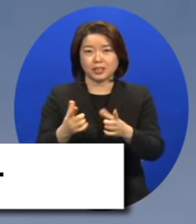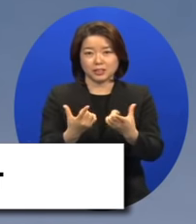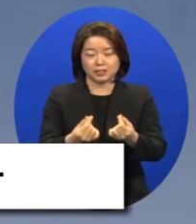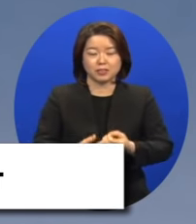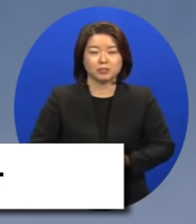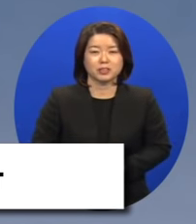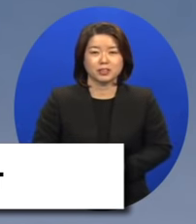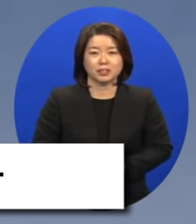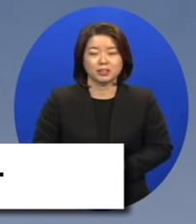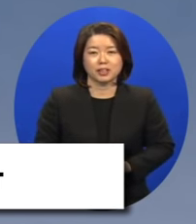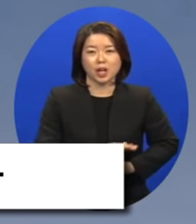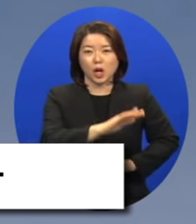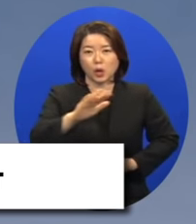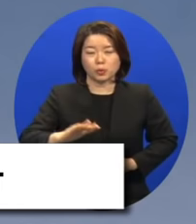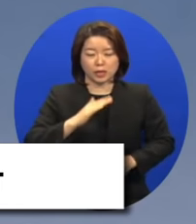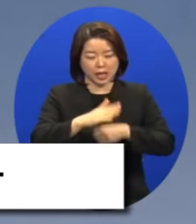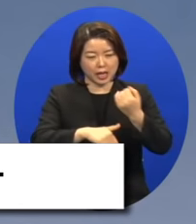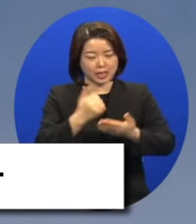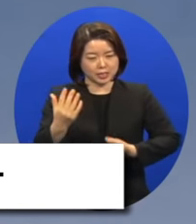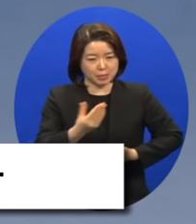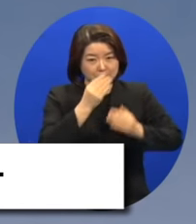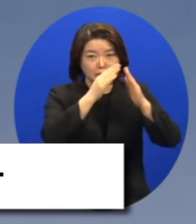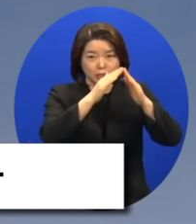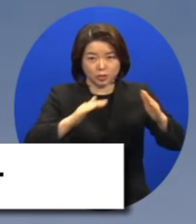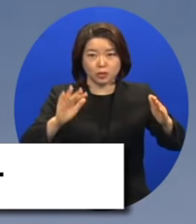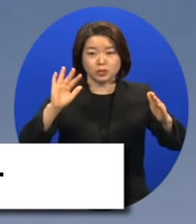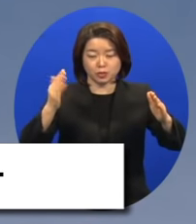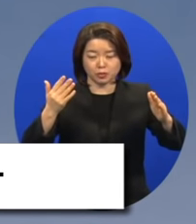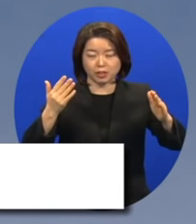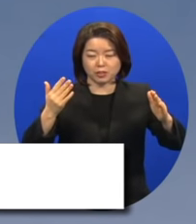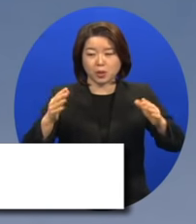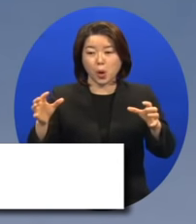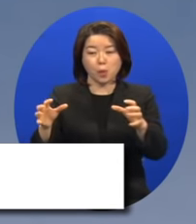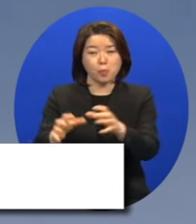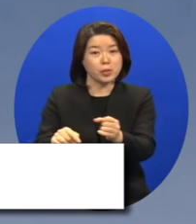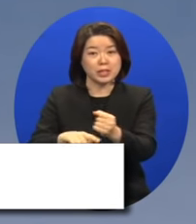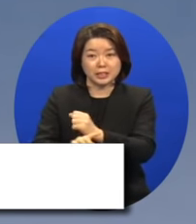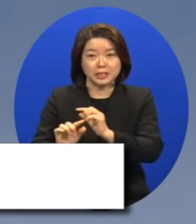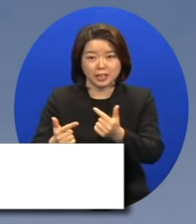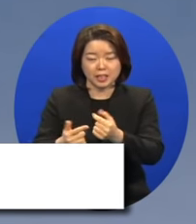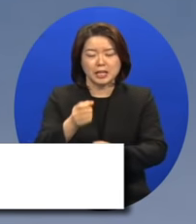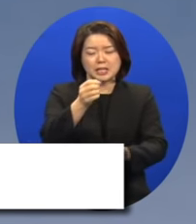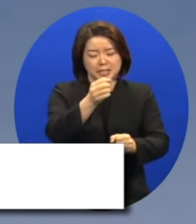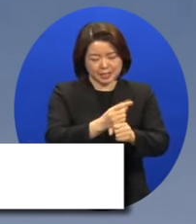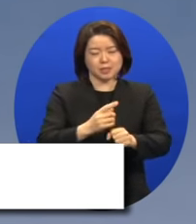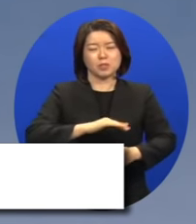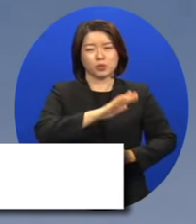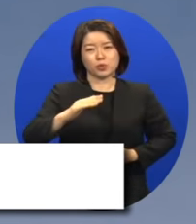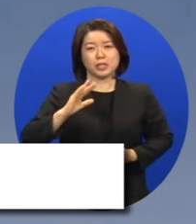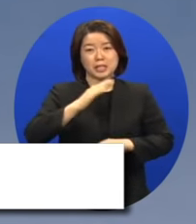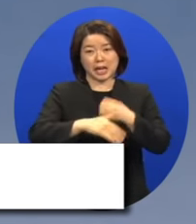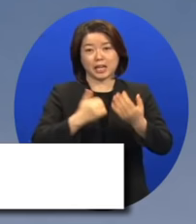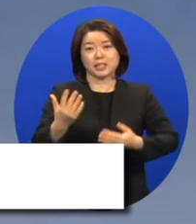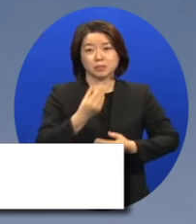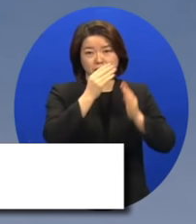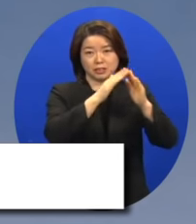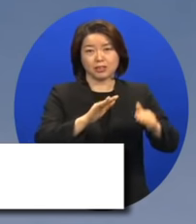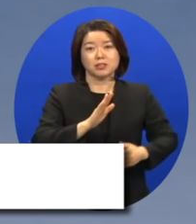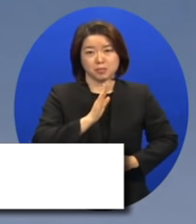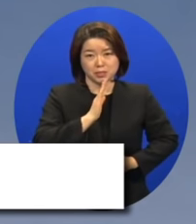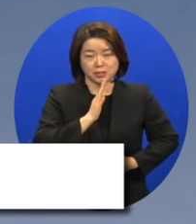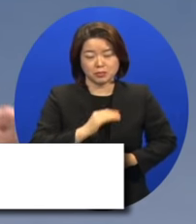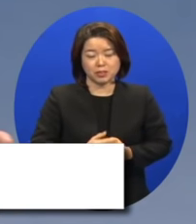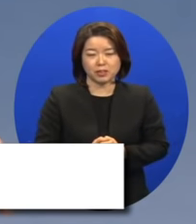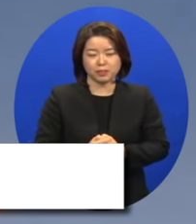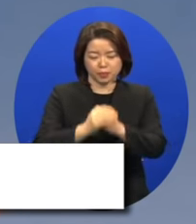우리가 하나님의성전이되기위해모여야한다는것이아닙니다.우리는이미 하나님의성전